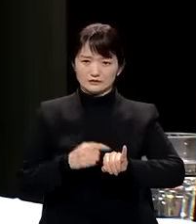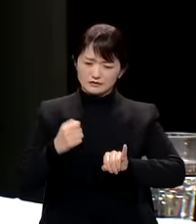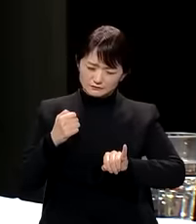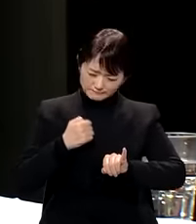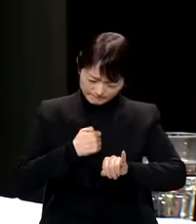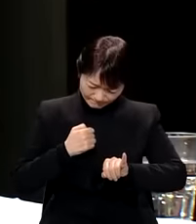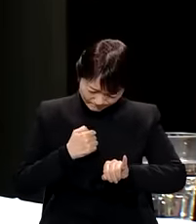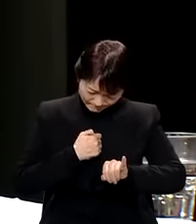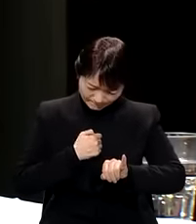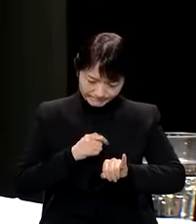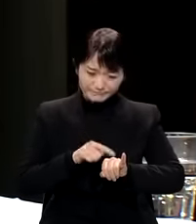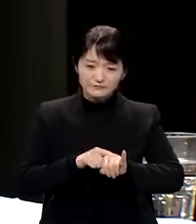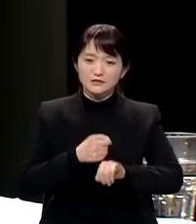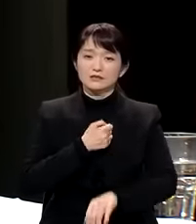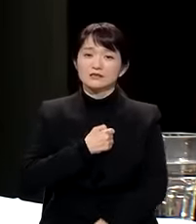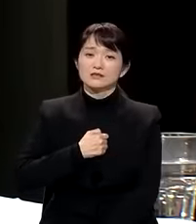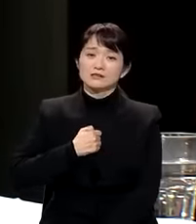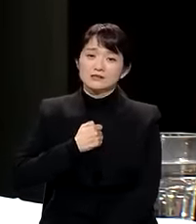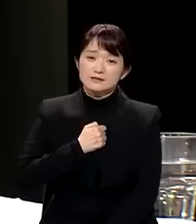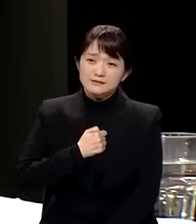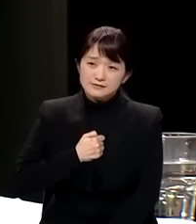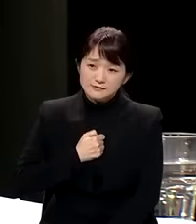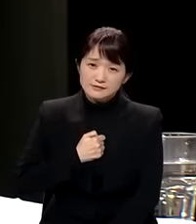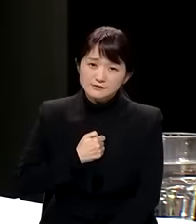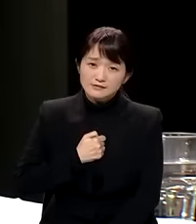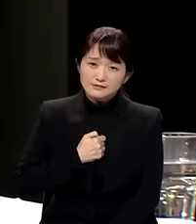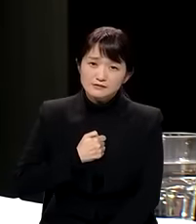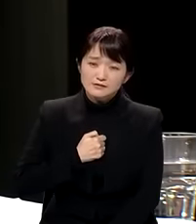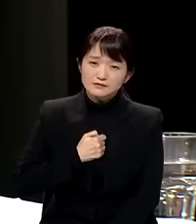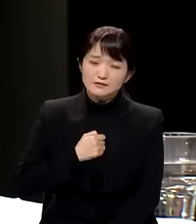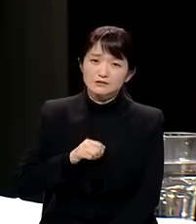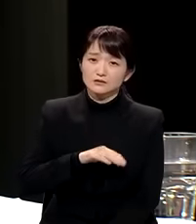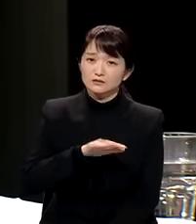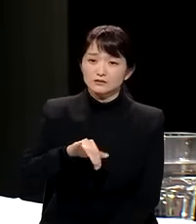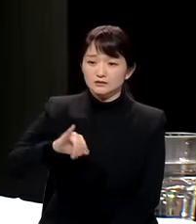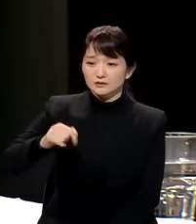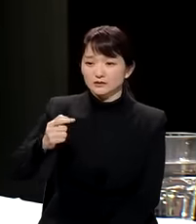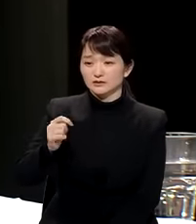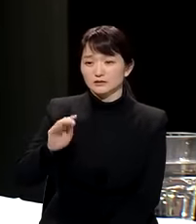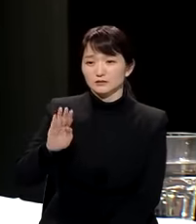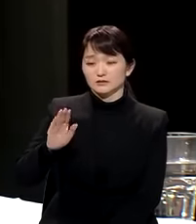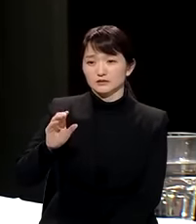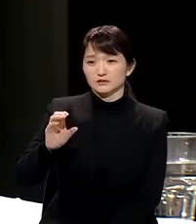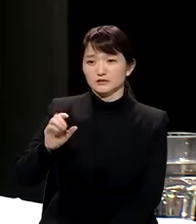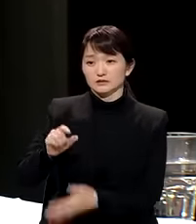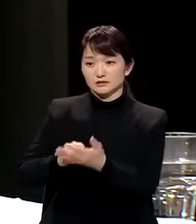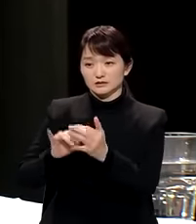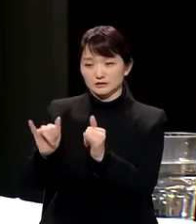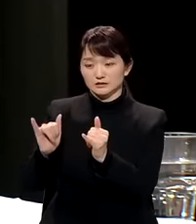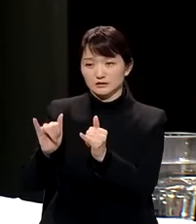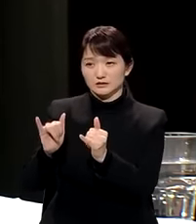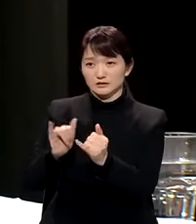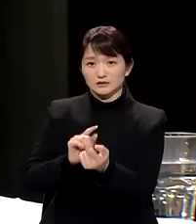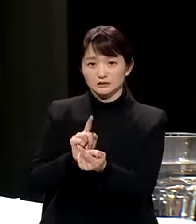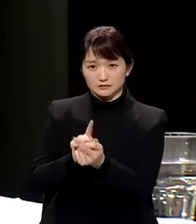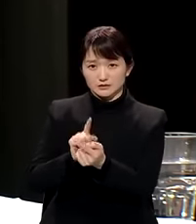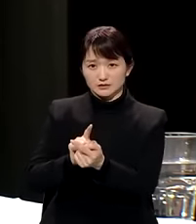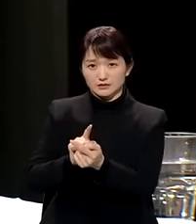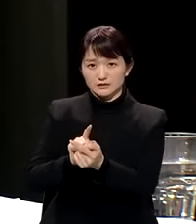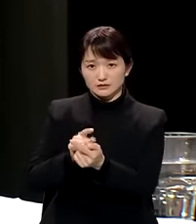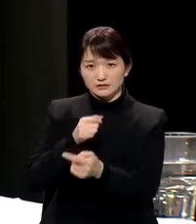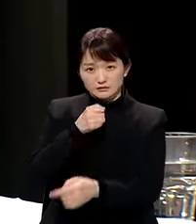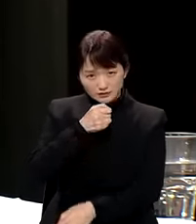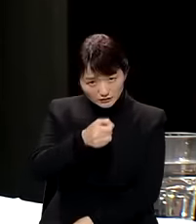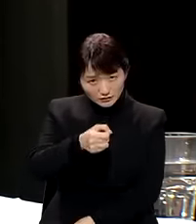답답하고 어 한이 됐으면 저희 JTBC 기자를 만나서 직접 인터뷰하셨던 그런 영상이 있습니다